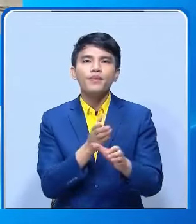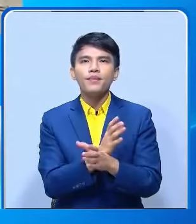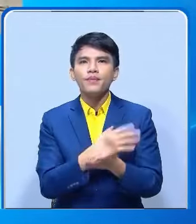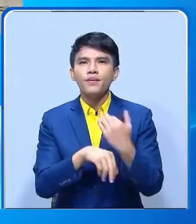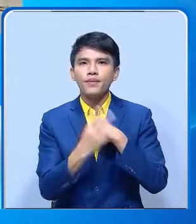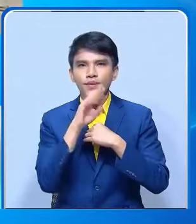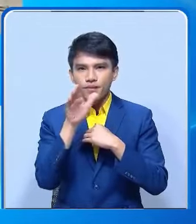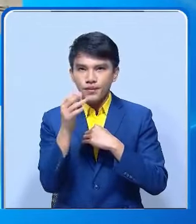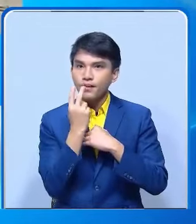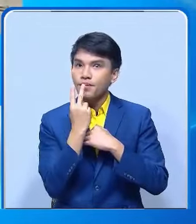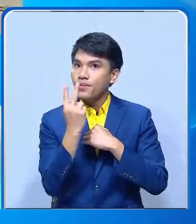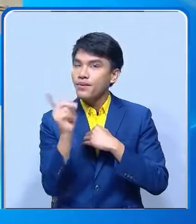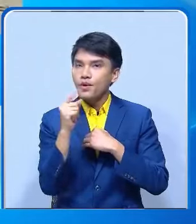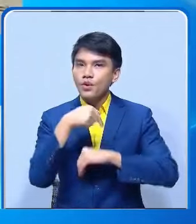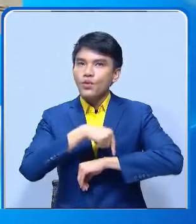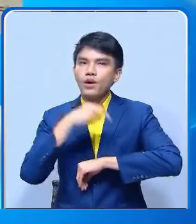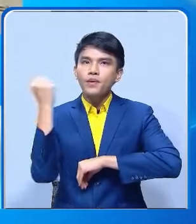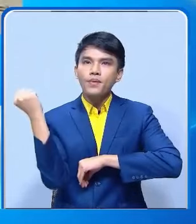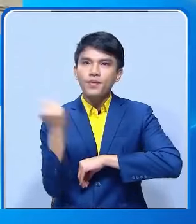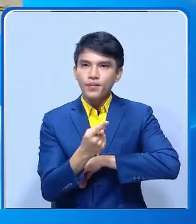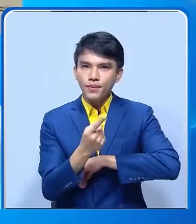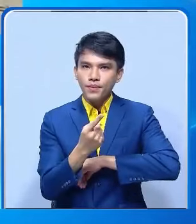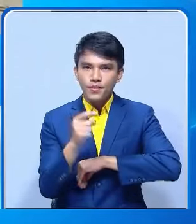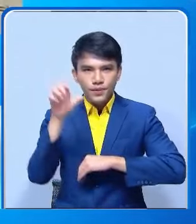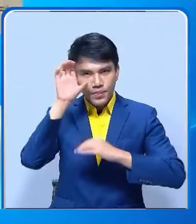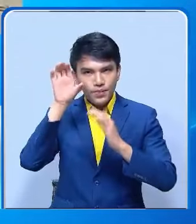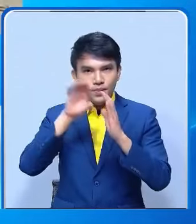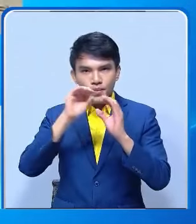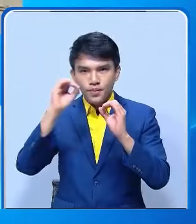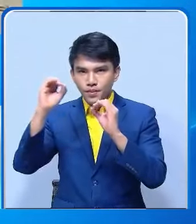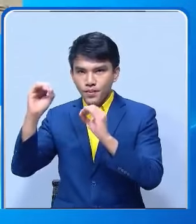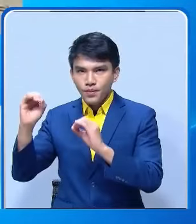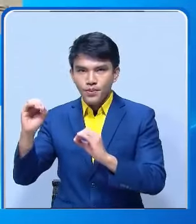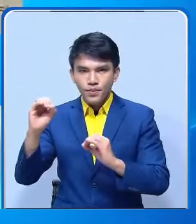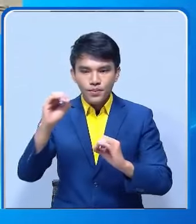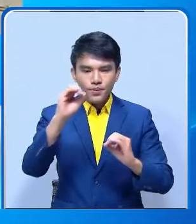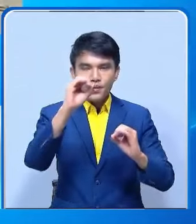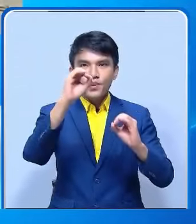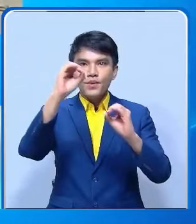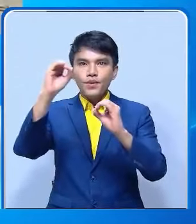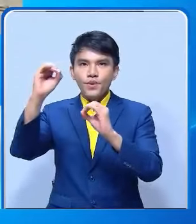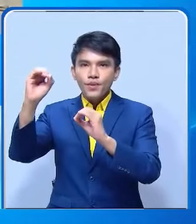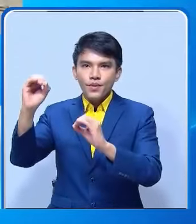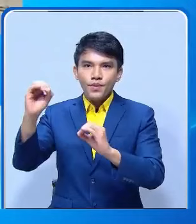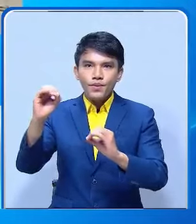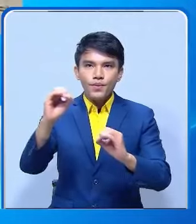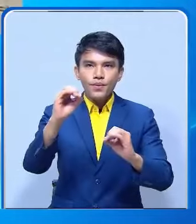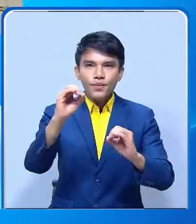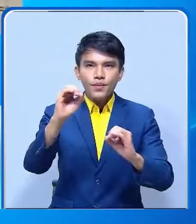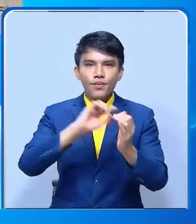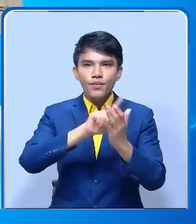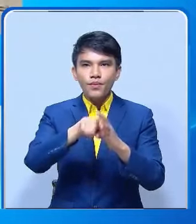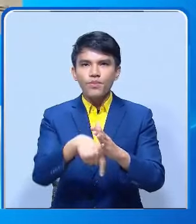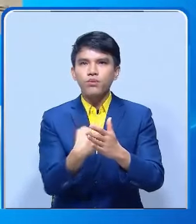ไปดูเหตุการณ์เนี้ยมันเกิดในช่วงประมาณตีหนึ่งภาพดวงไฟสองดวงลอยไปลอยมาลอยแบบเนี้ย4ชั่วโมง เ